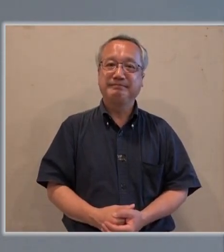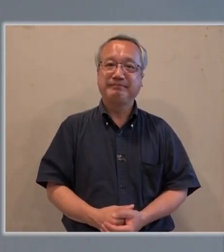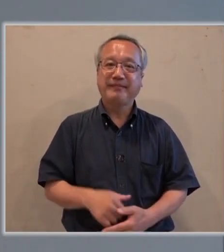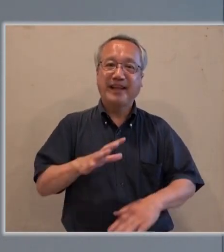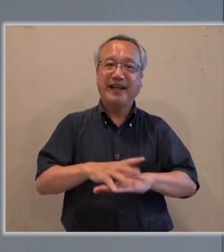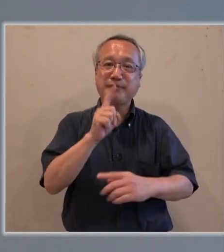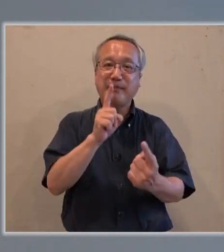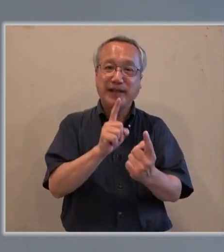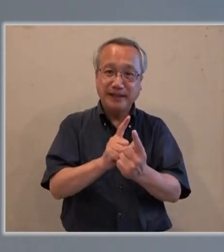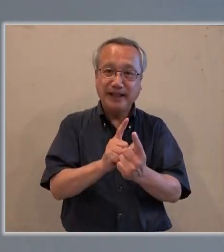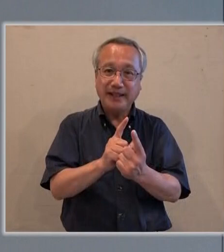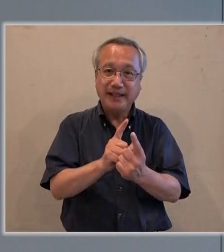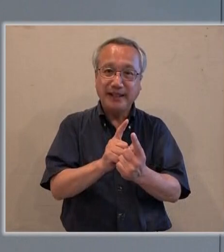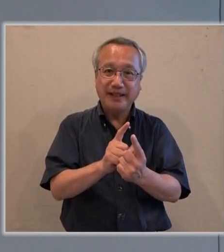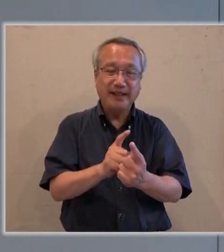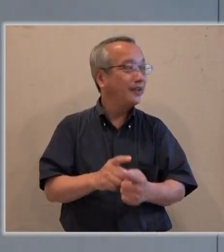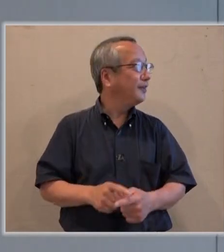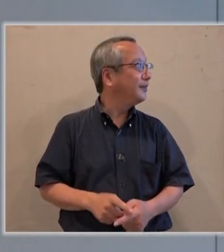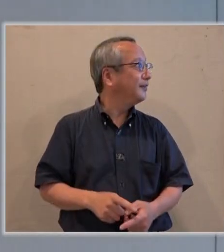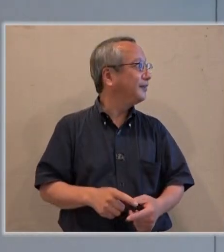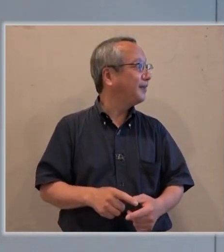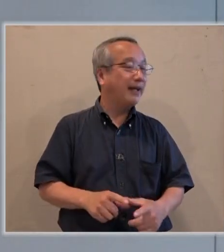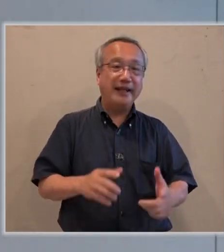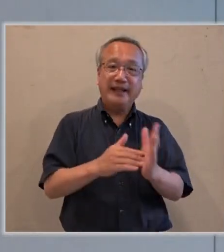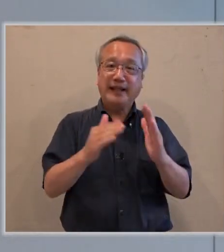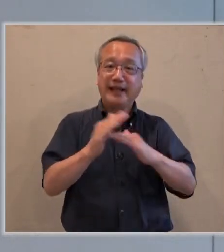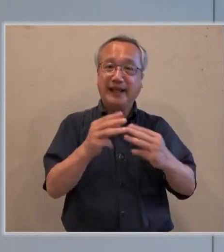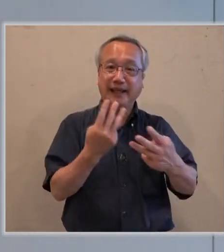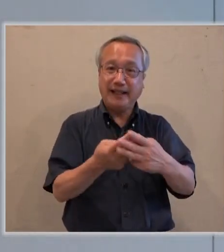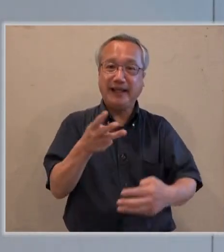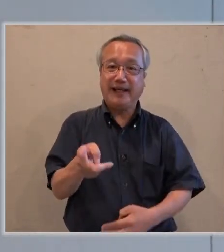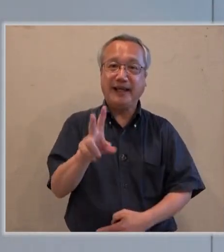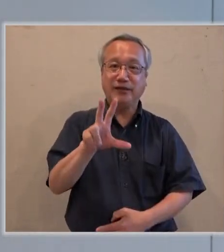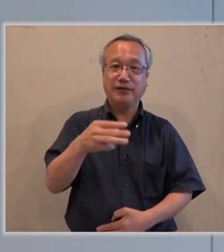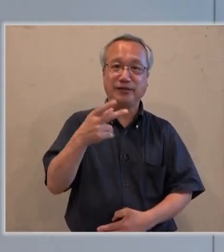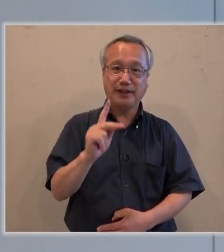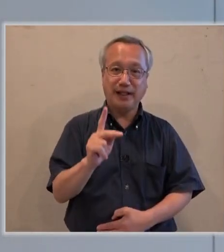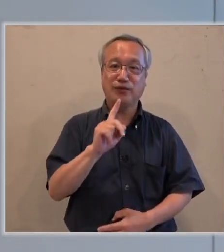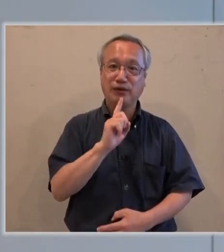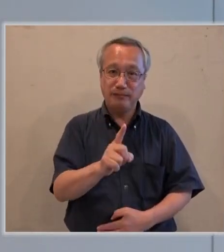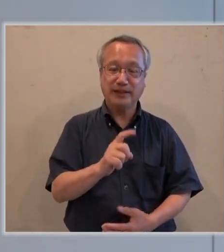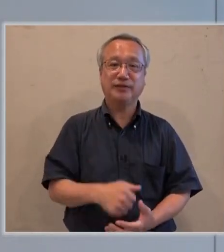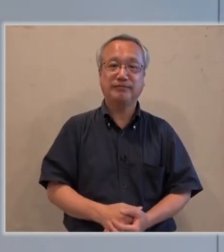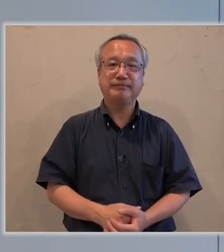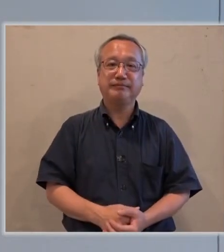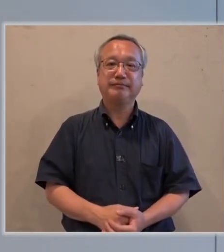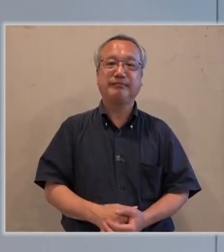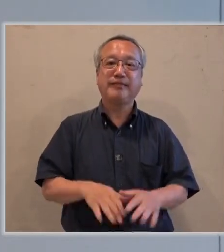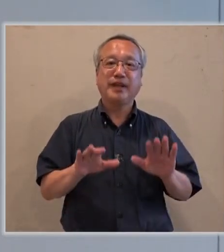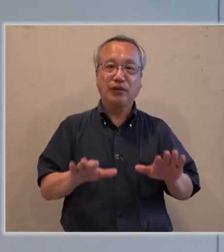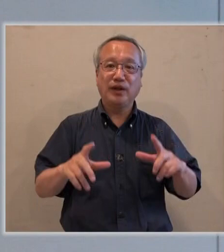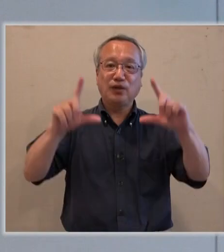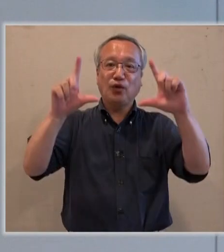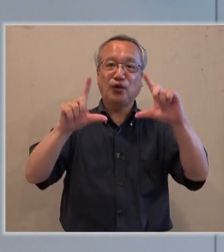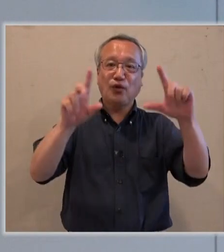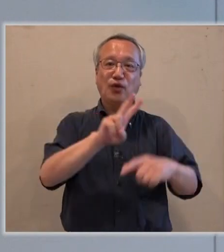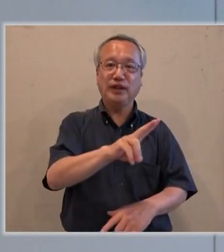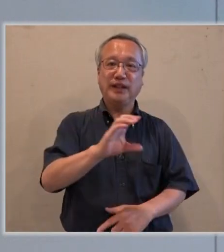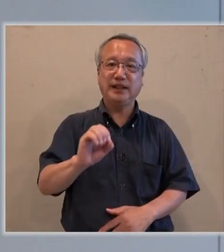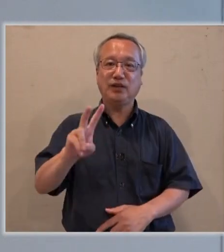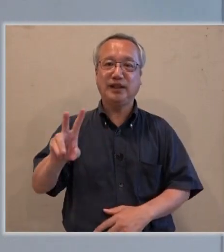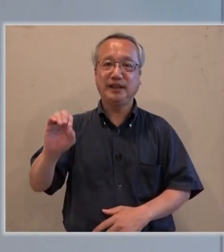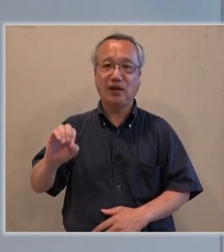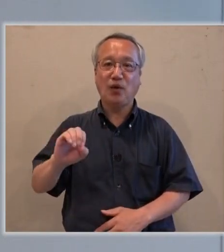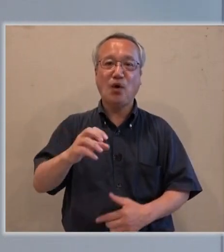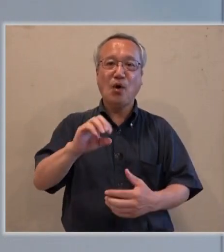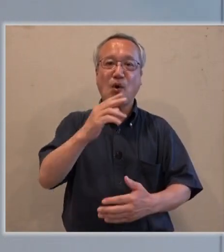はじめまして、東洋大学社会学部の武田晴香と申します。今日は東京2020オリパラ